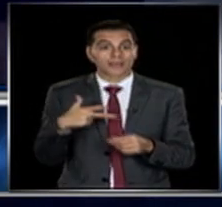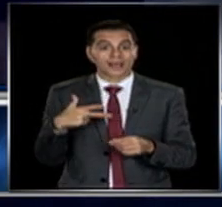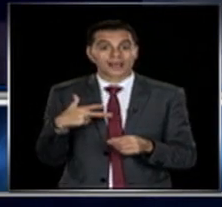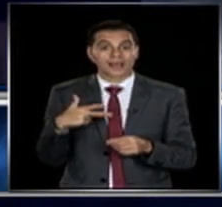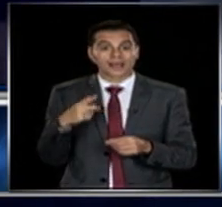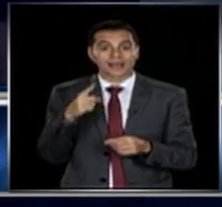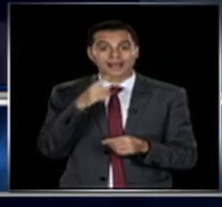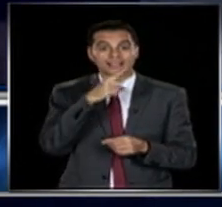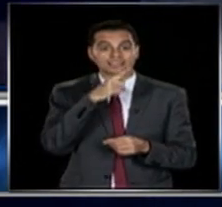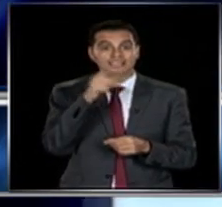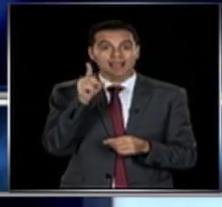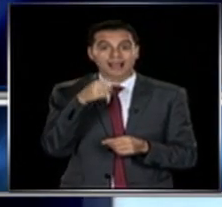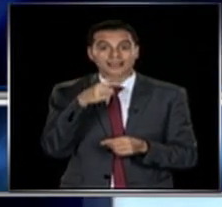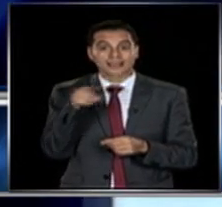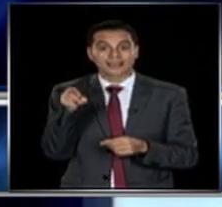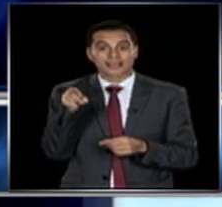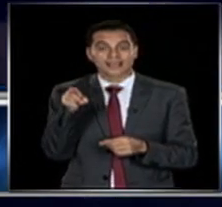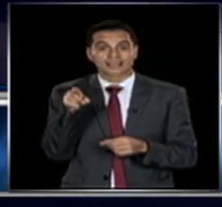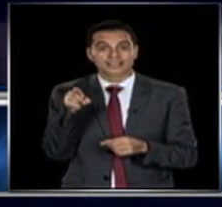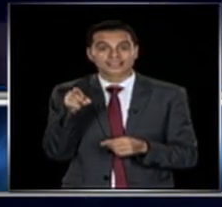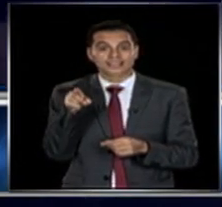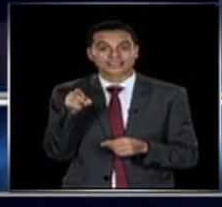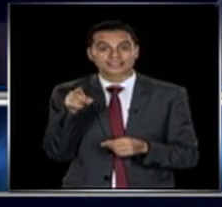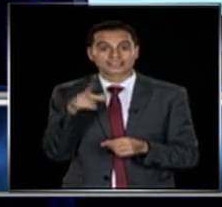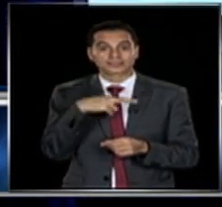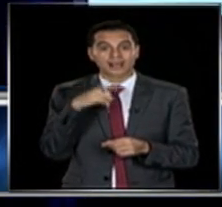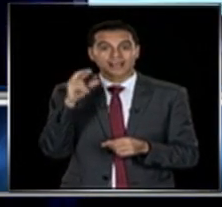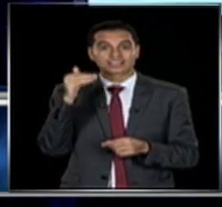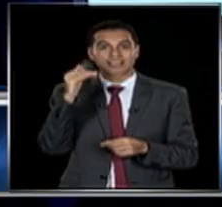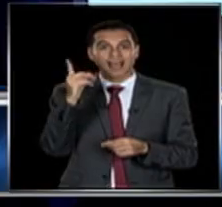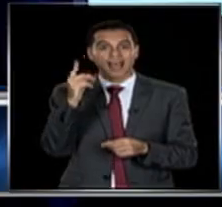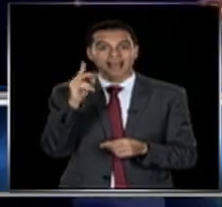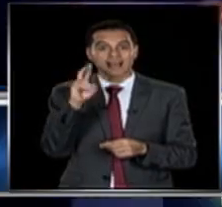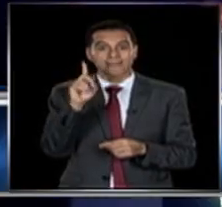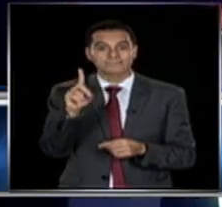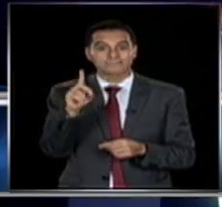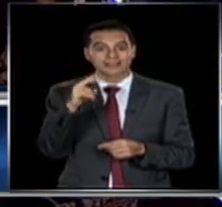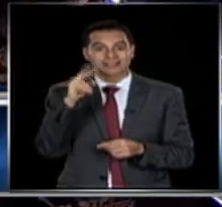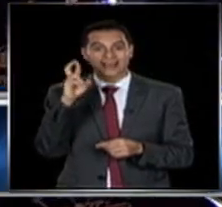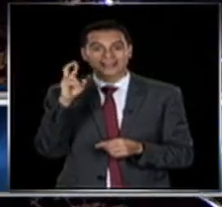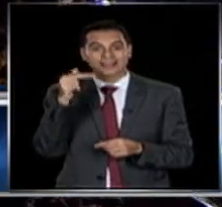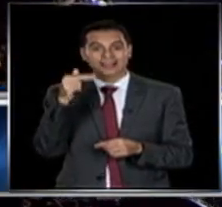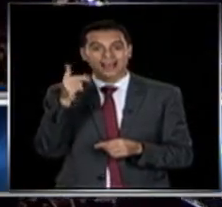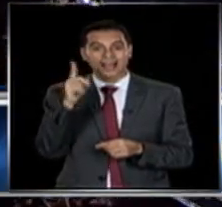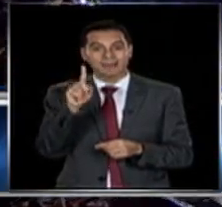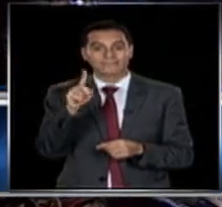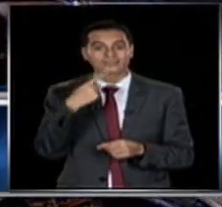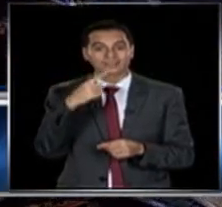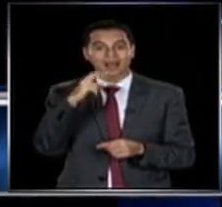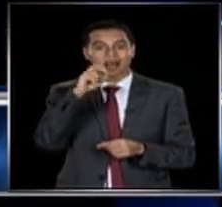تبدأ بالحرف زد. زغرب. زغرب. عاصمة ايه؟ كرواتيا. إجابة صحيحة، برافو عليك يا